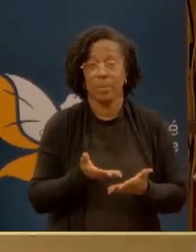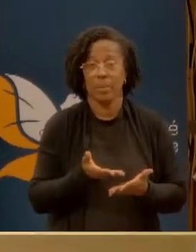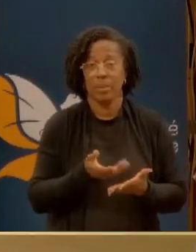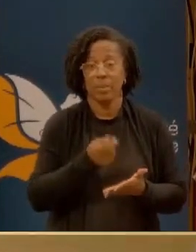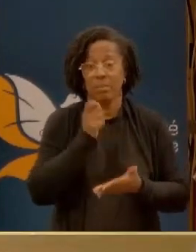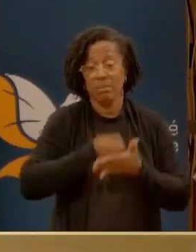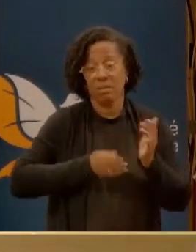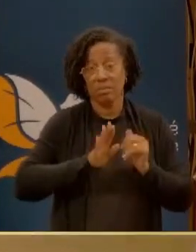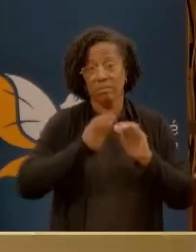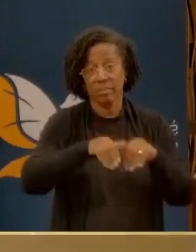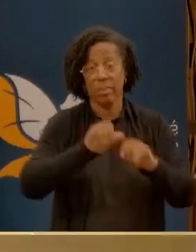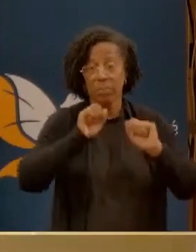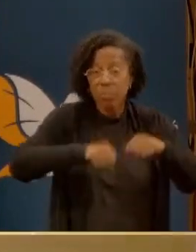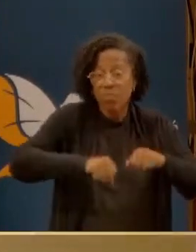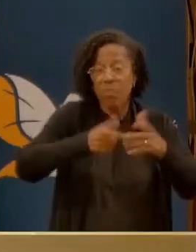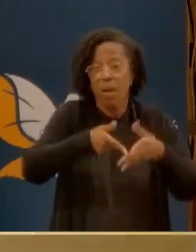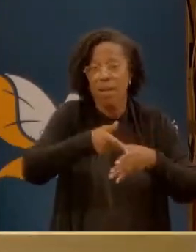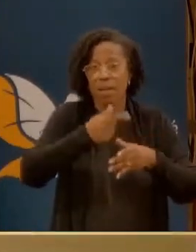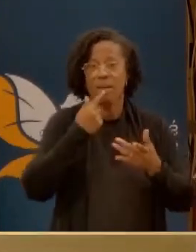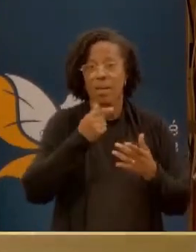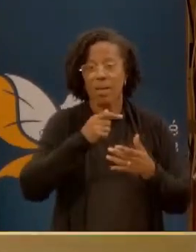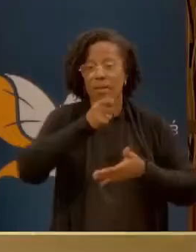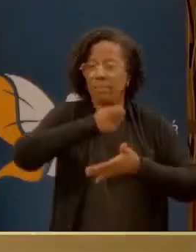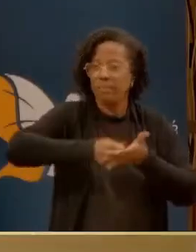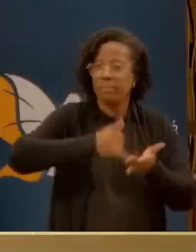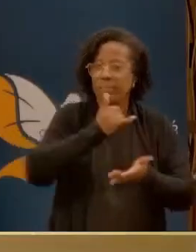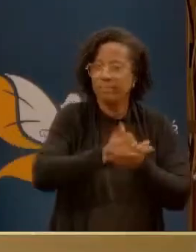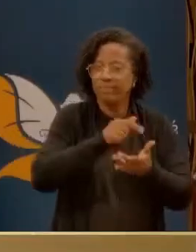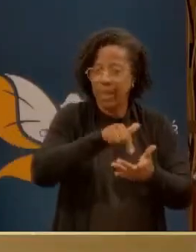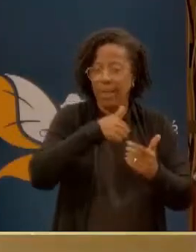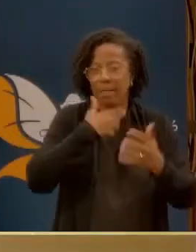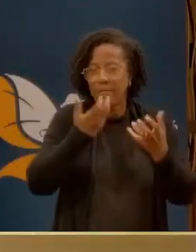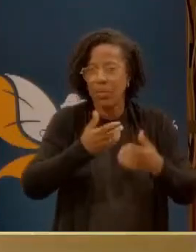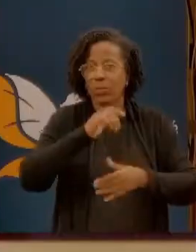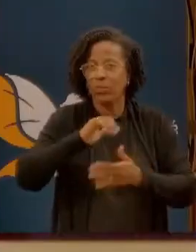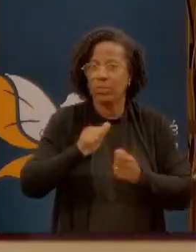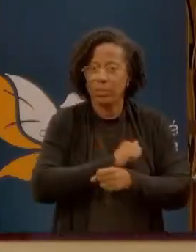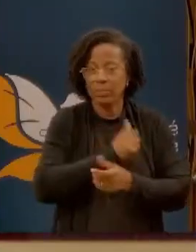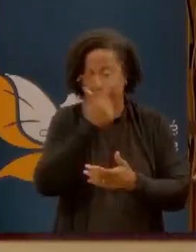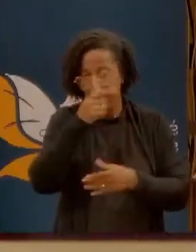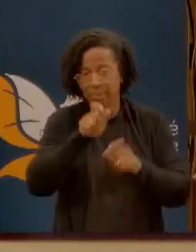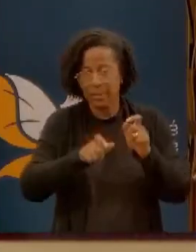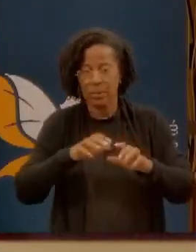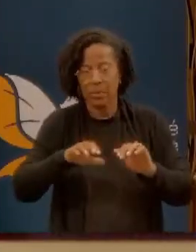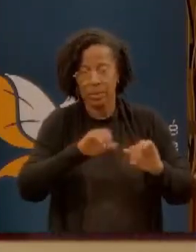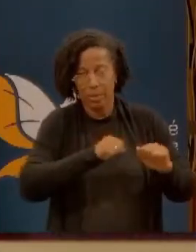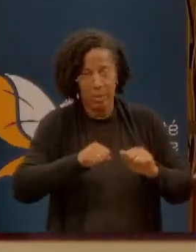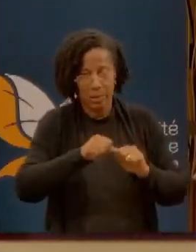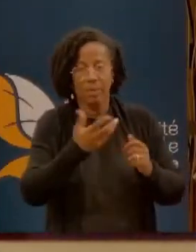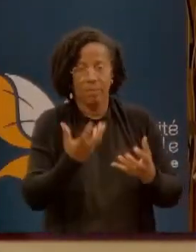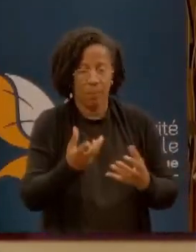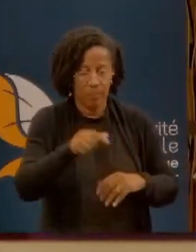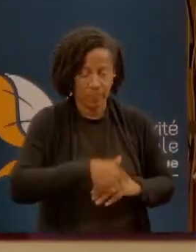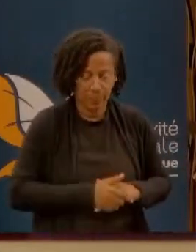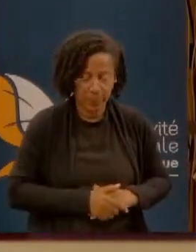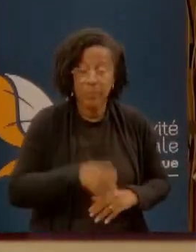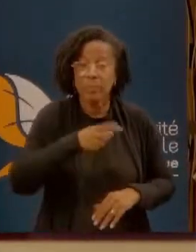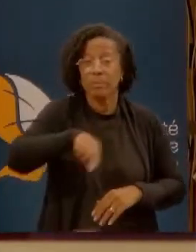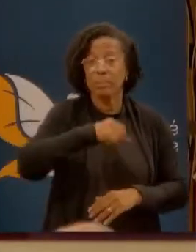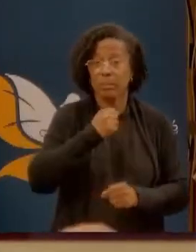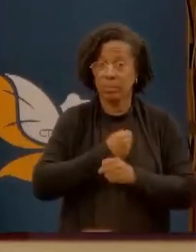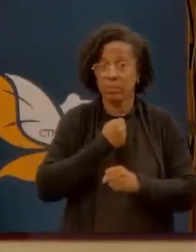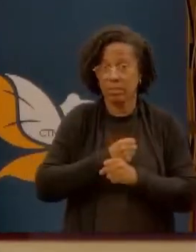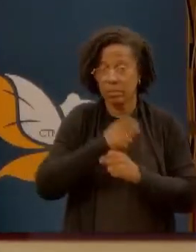ce pouvoir fiscal, ce petit bout de pouvoir fiscal que nous avons. Je sais qu'il y a unanimité là-dessus. Donc, mais il faut qu'on travaille à la